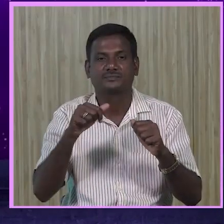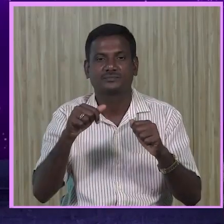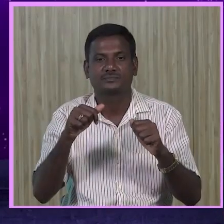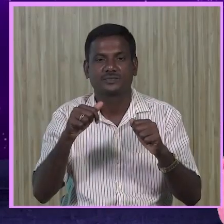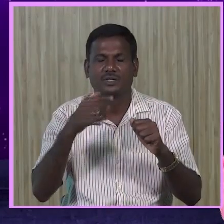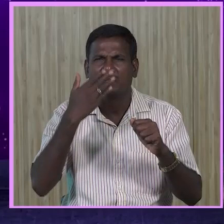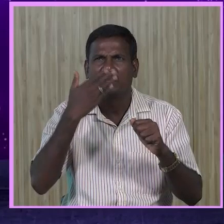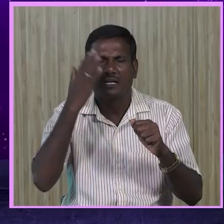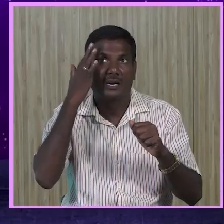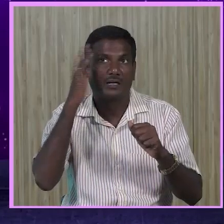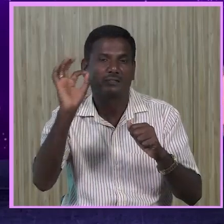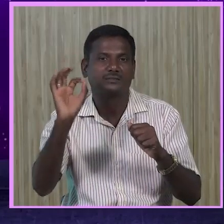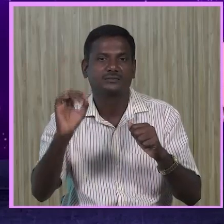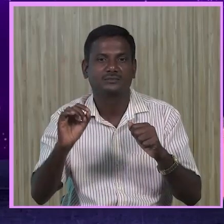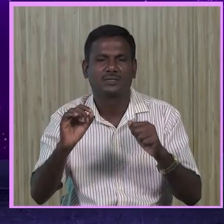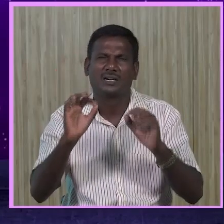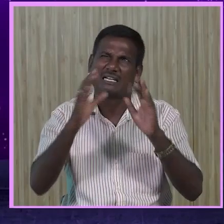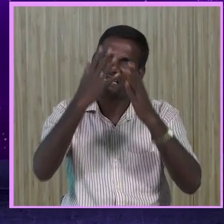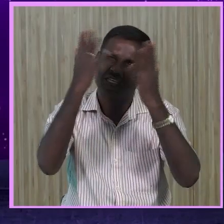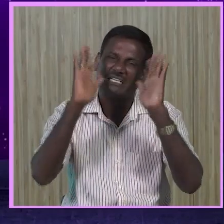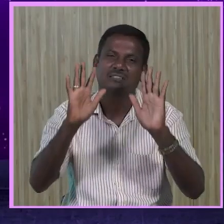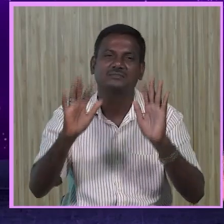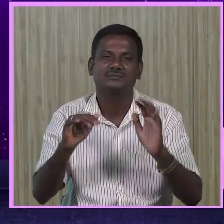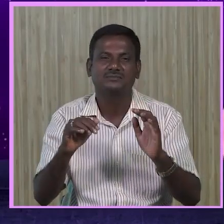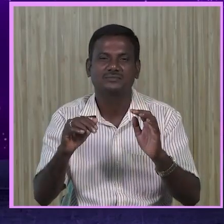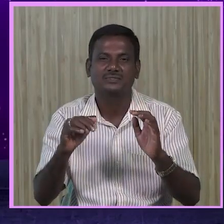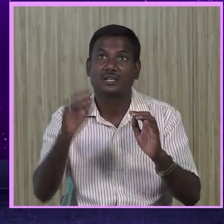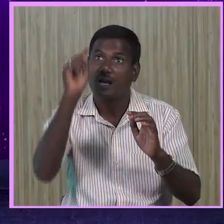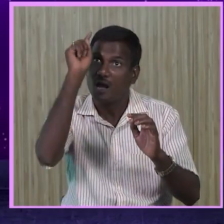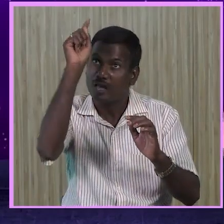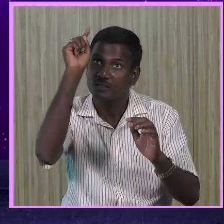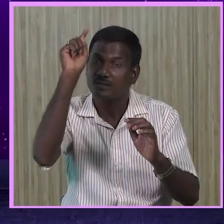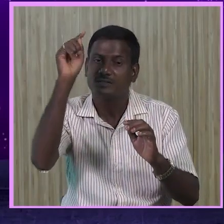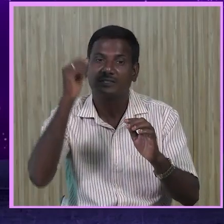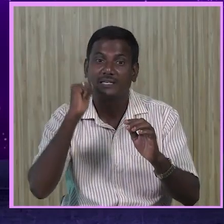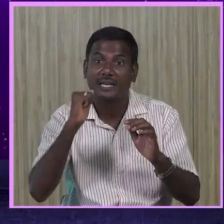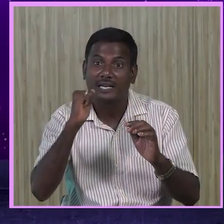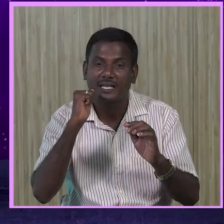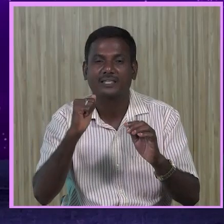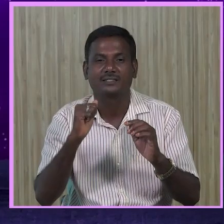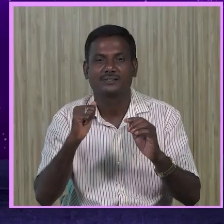பல ரசிக்கக்கூடிய எவ்வளவோ விஷயங்கள் இருக்குது. அந்த விஷயங்கள்